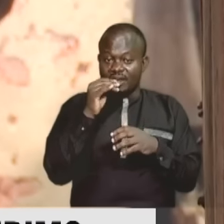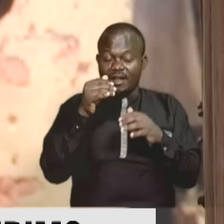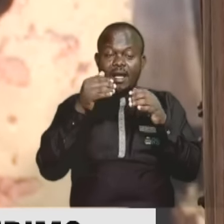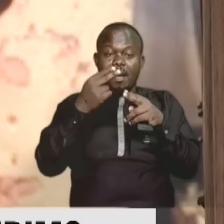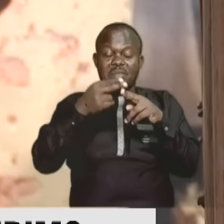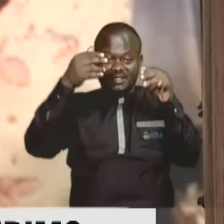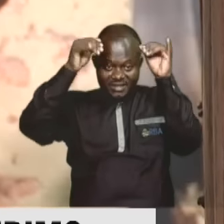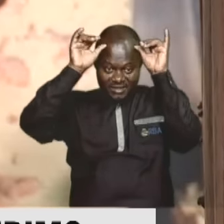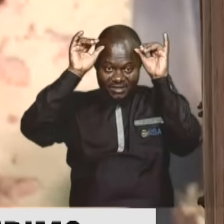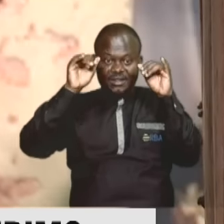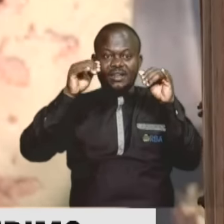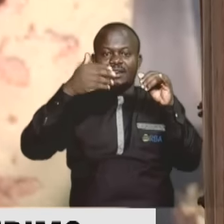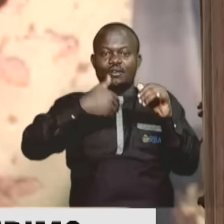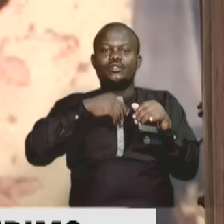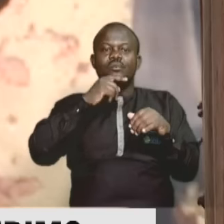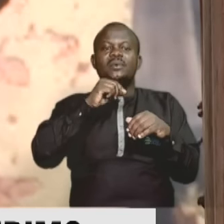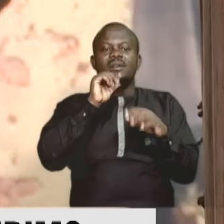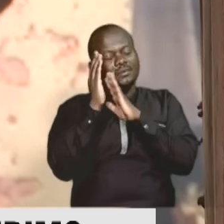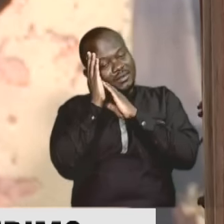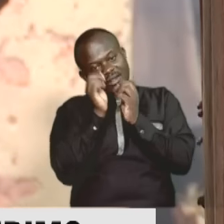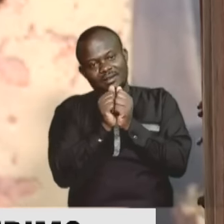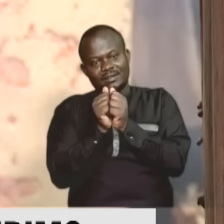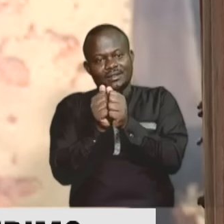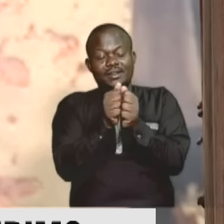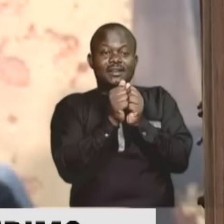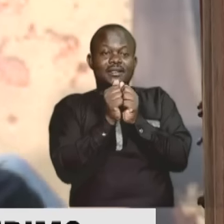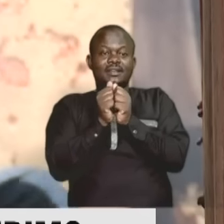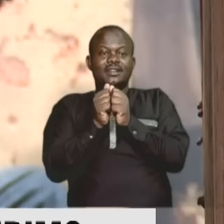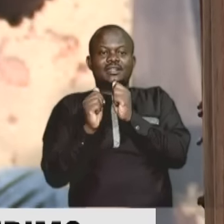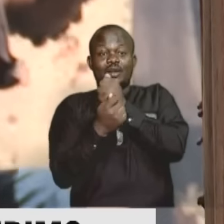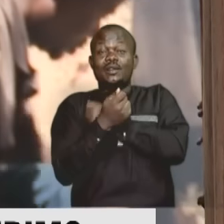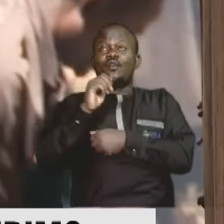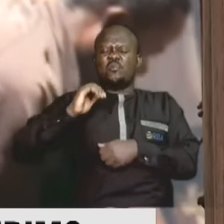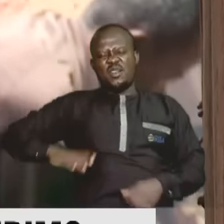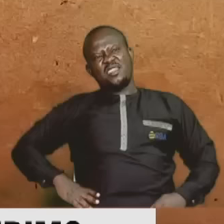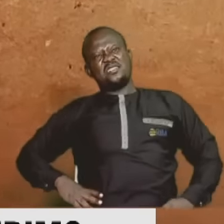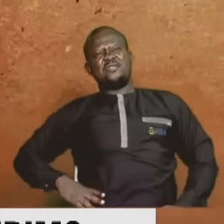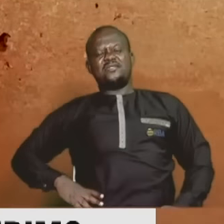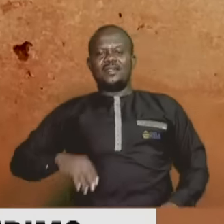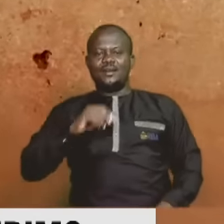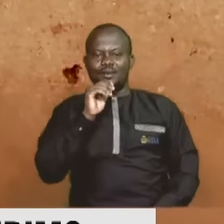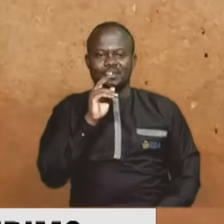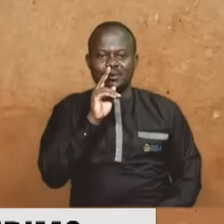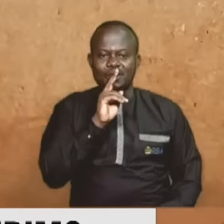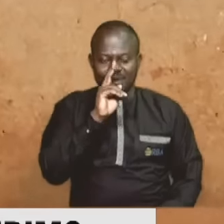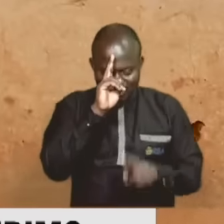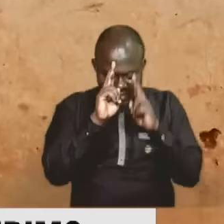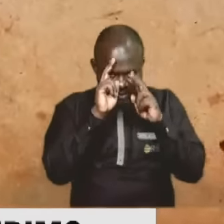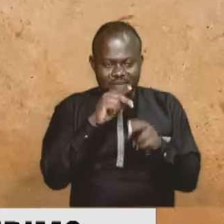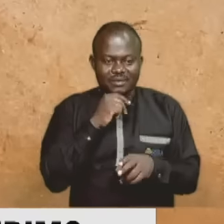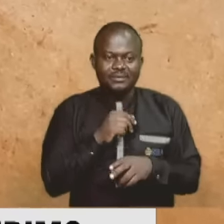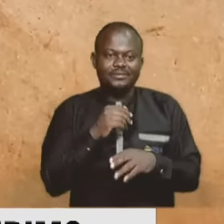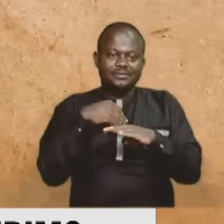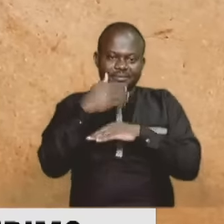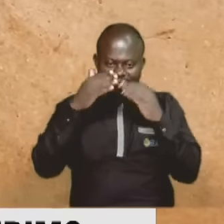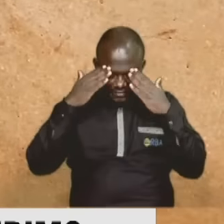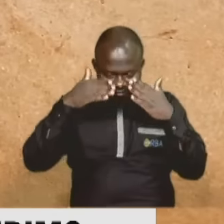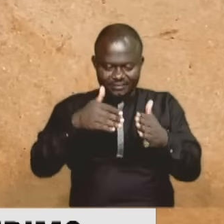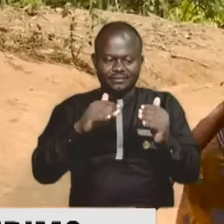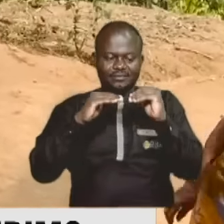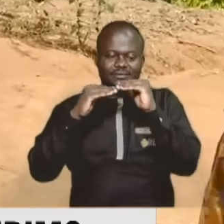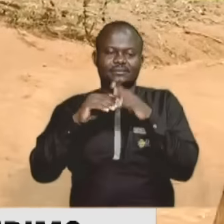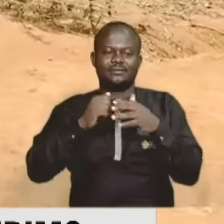ufite umugabo ntimwararanaga. Hari kurarana n'uwigize umugore w'igishega butubaha umugabo. Uyu mubyeyi avuga ko nyuma yo kwimakazwa kw'ihame